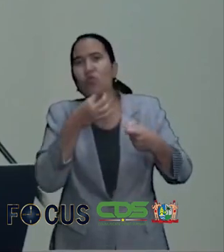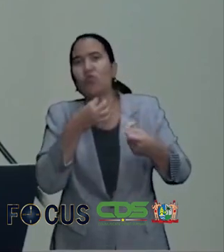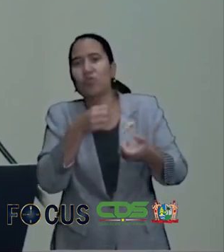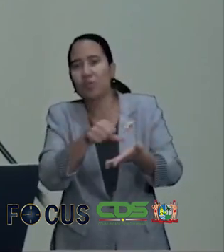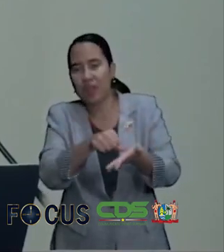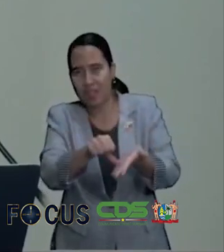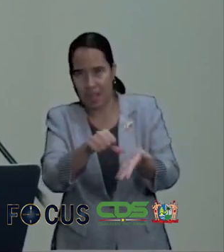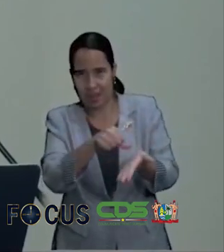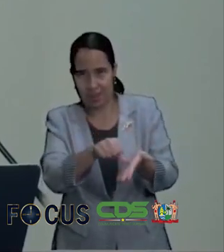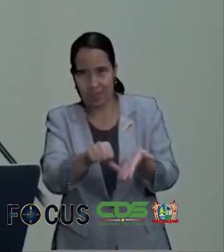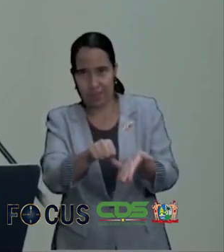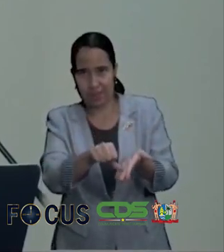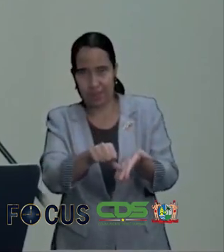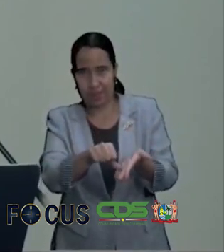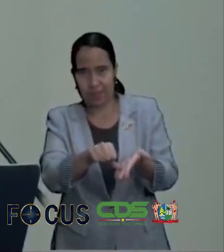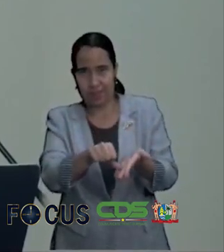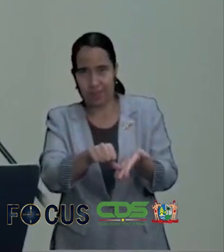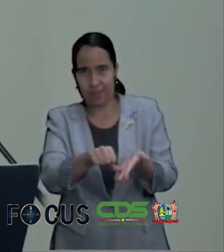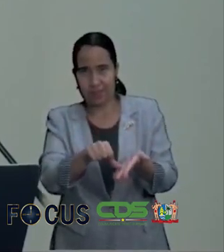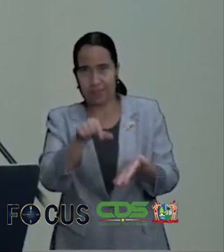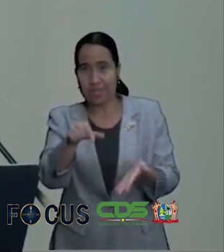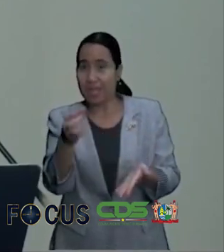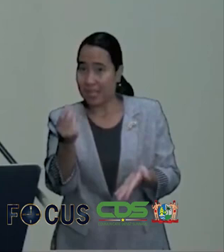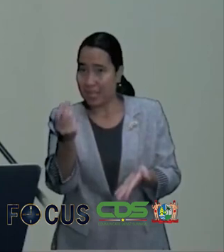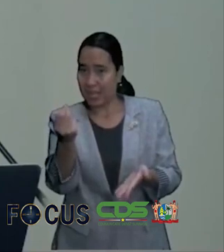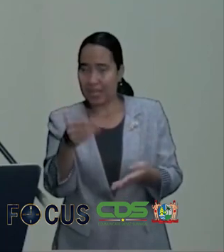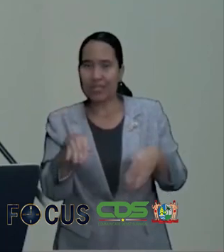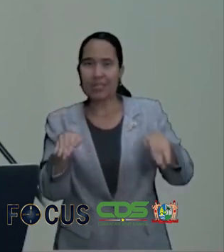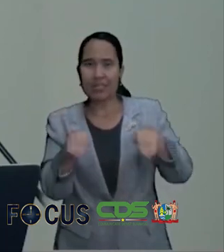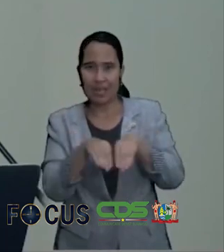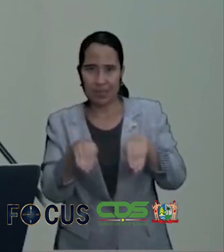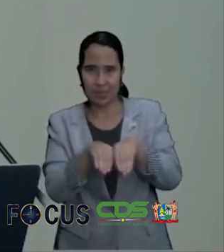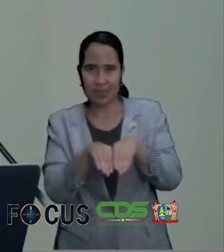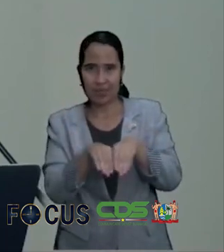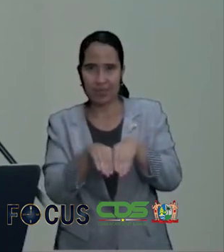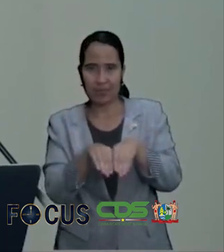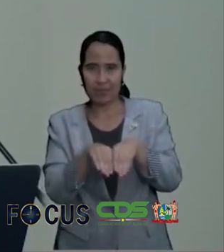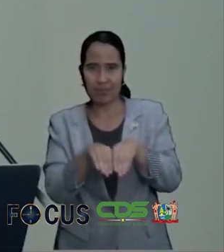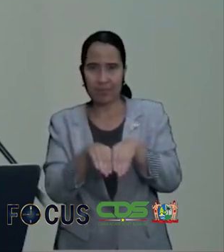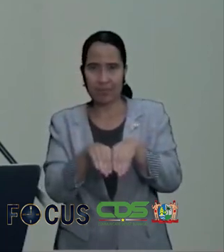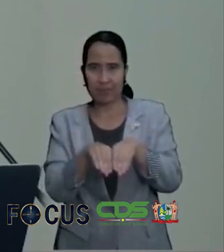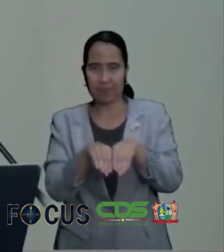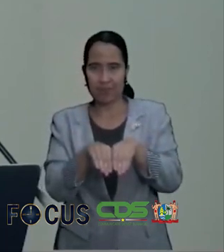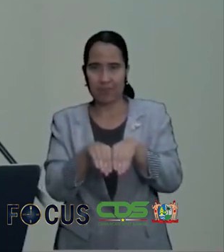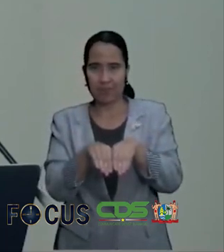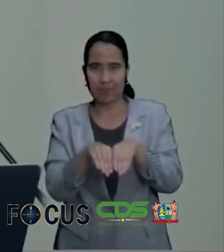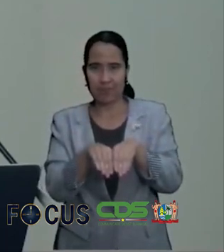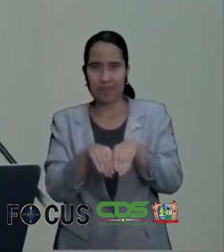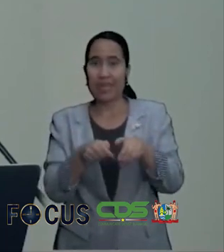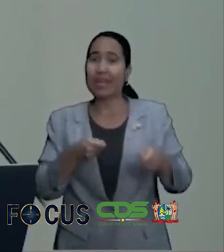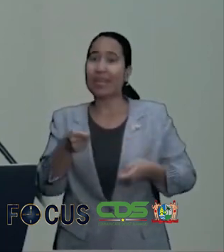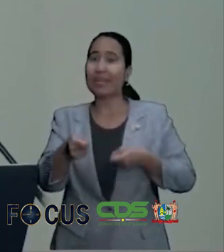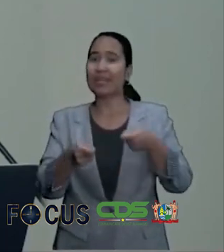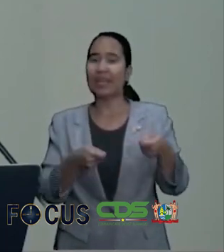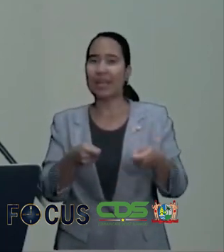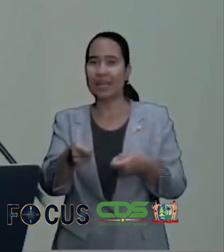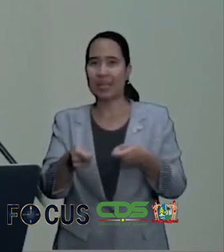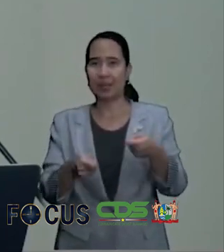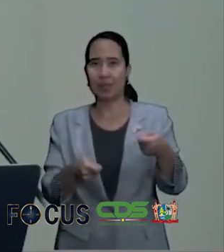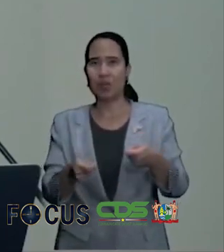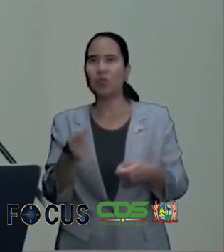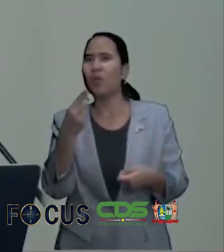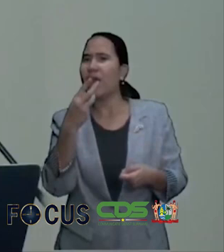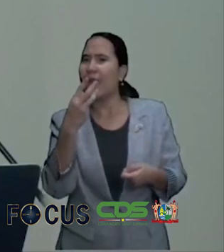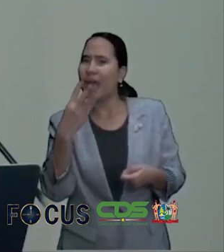worden. De tarieven blijven gehandhaafd. De regering zal dat gedeelte voor